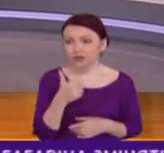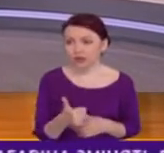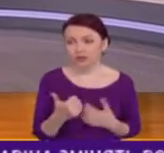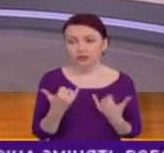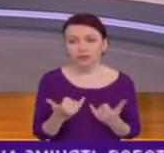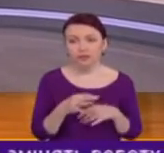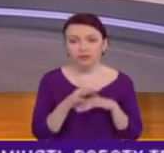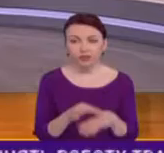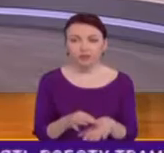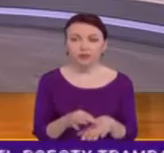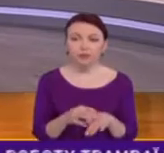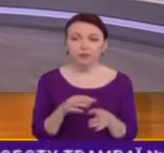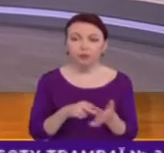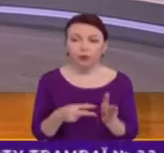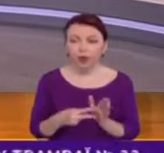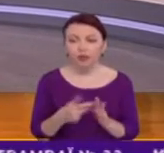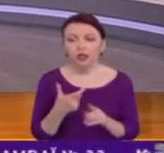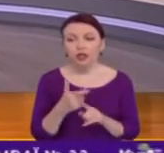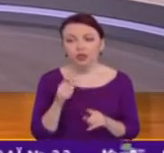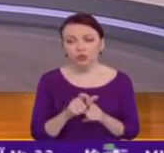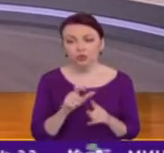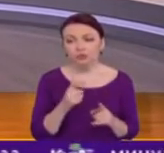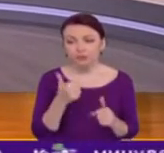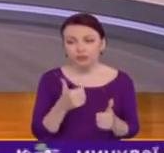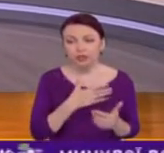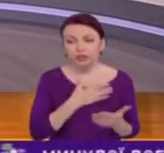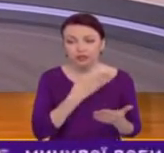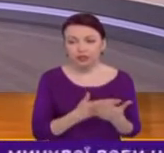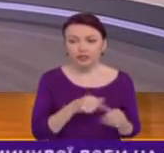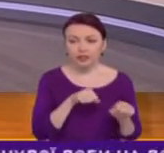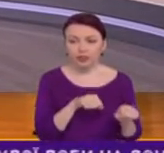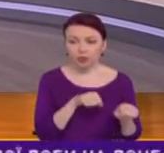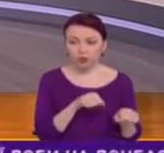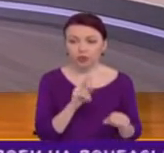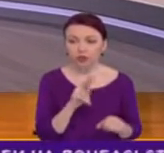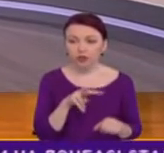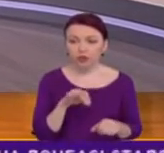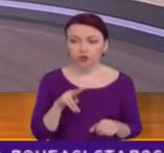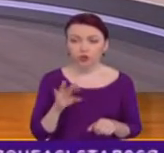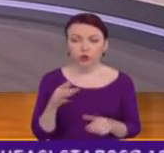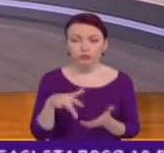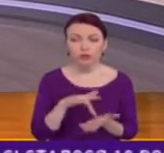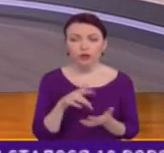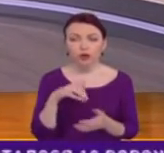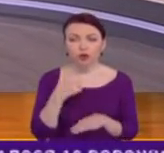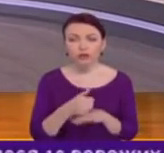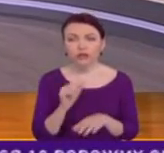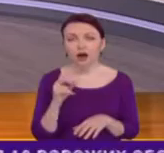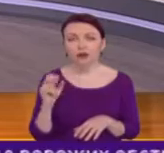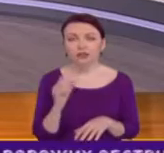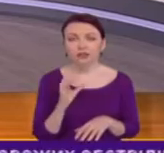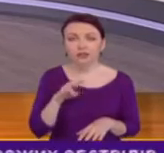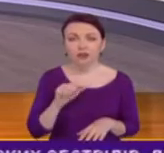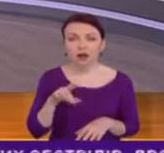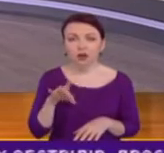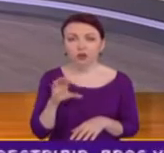ведеться проєкт дуже за ініціативою Віталія Володимировича, міського голови, і Анни Старостенко. У